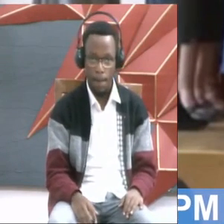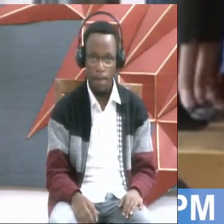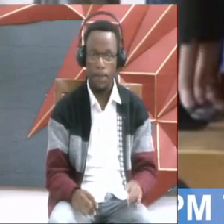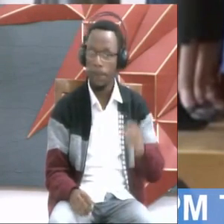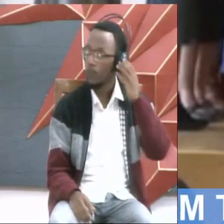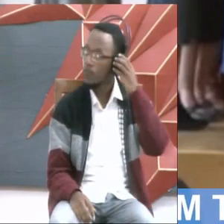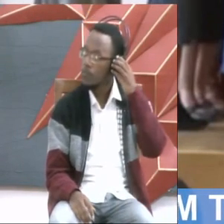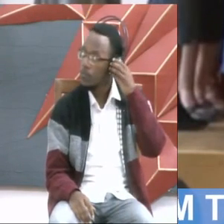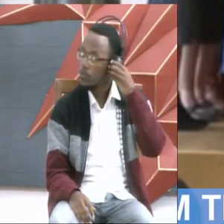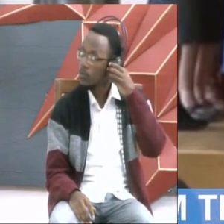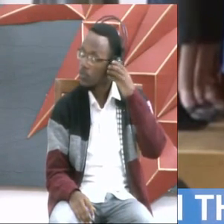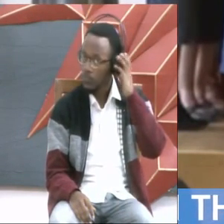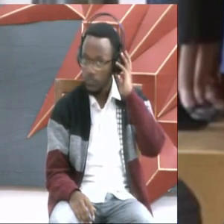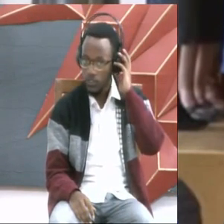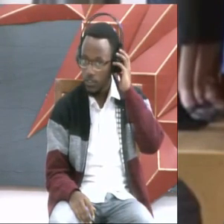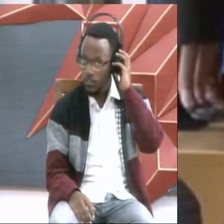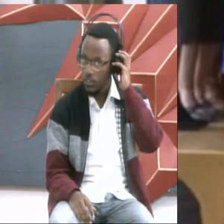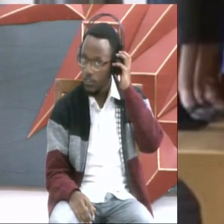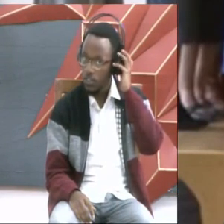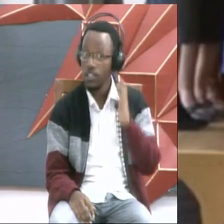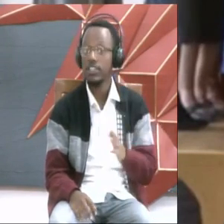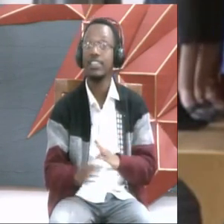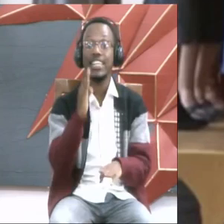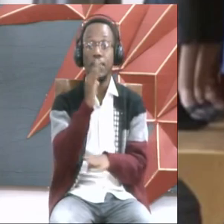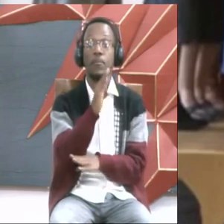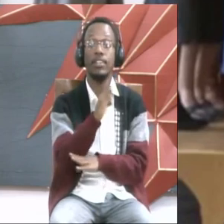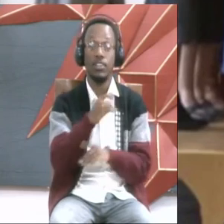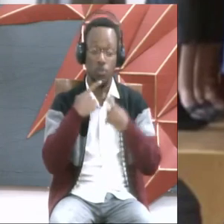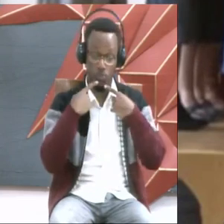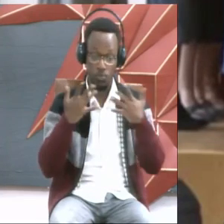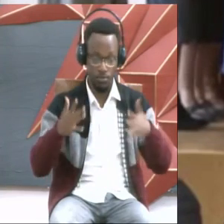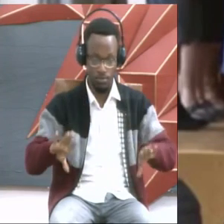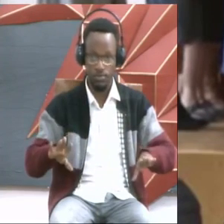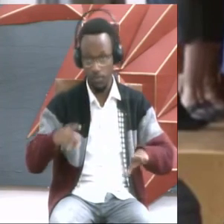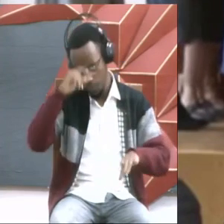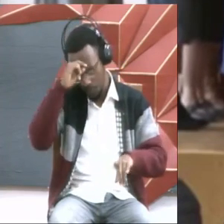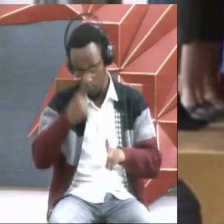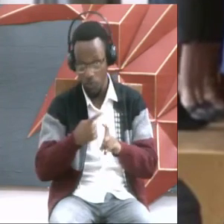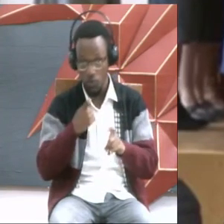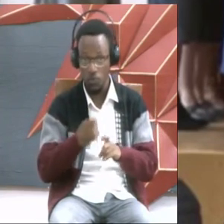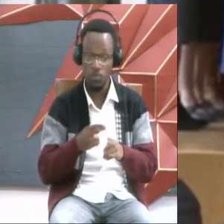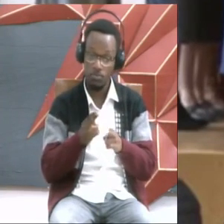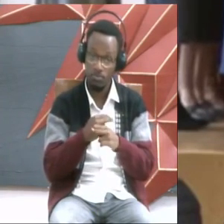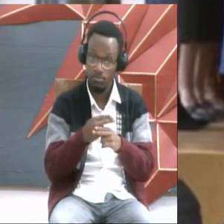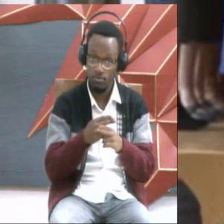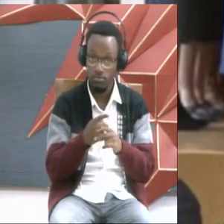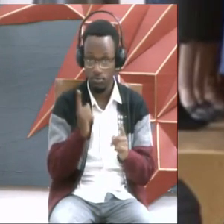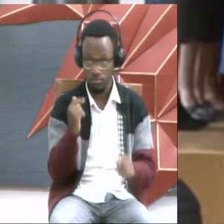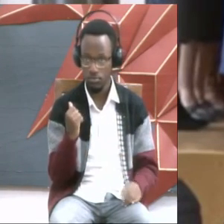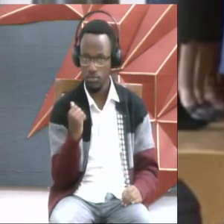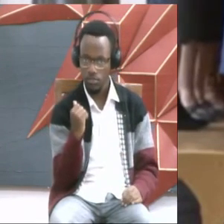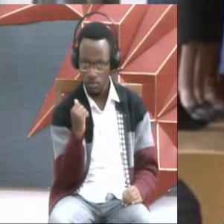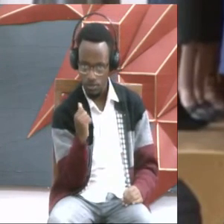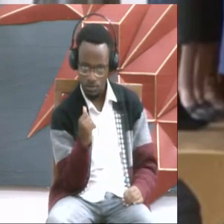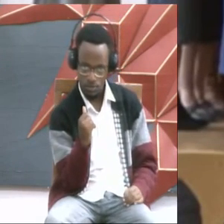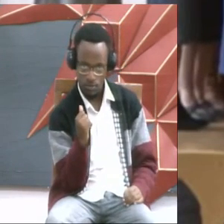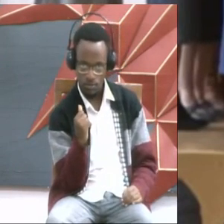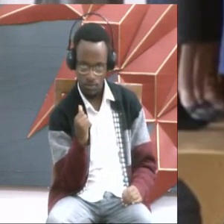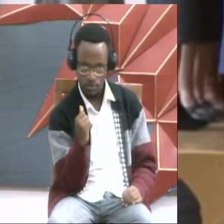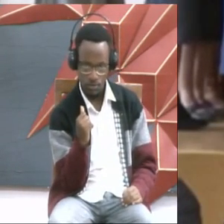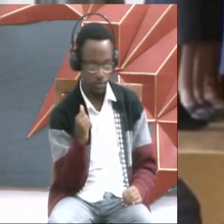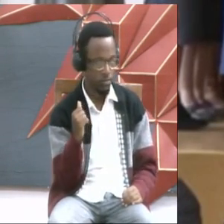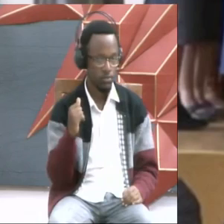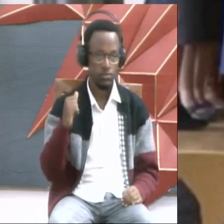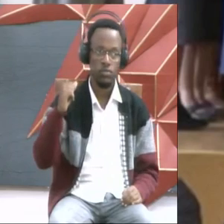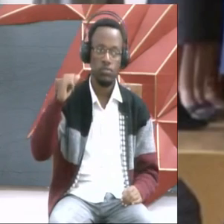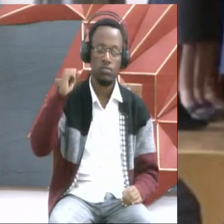Nitwongere kujya kure ye kubera yuko era tubatuye aratubatura duha kamero ko mwijuru tukiri hano kuri isi.